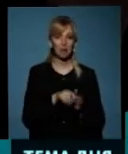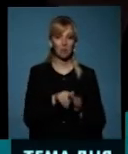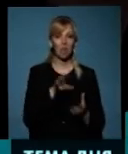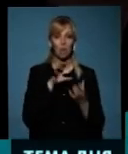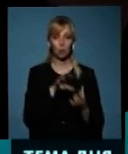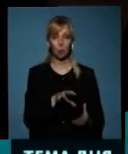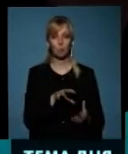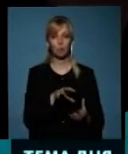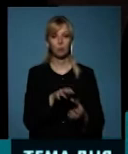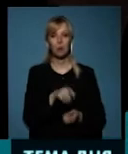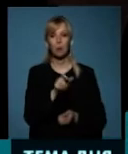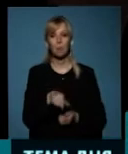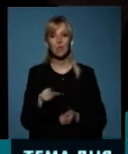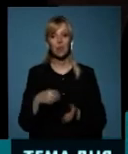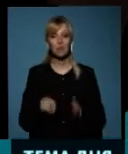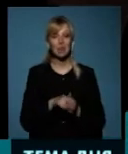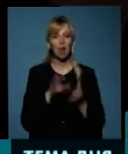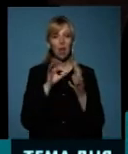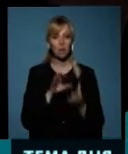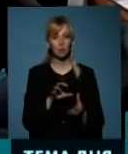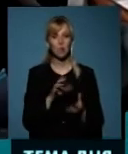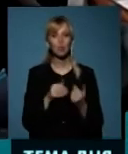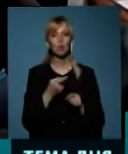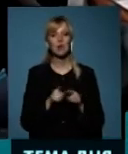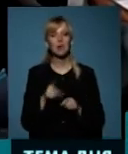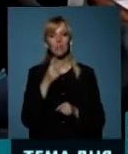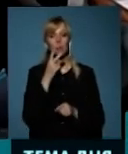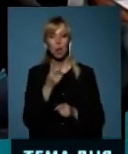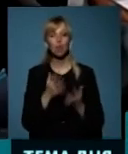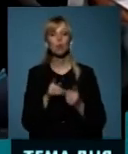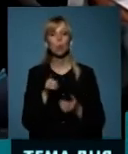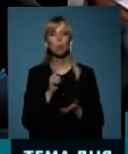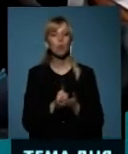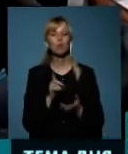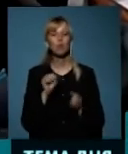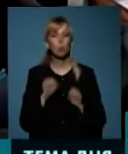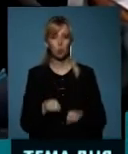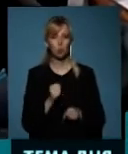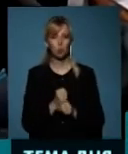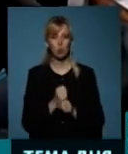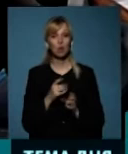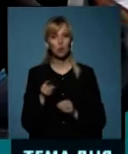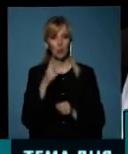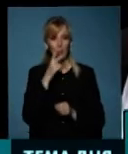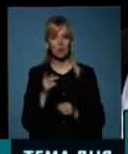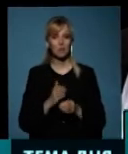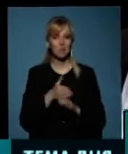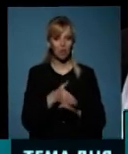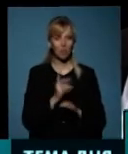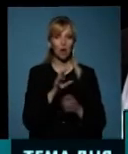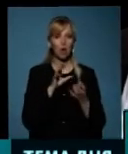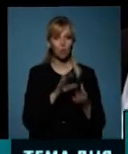автобус. Пасажир, який сідає в автобус... Якщо він це бачить, що він має і може зробити? Діло в тому, що якщо він бачить, він